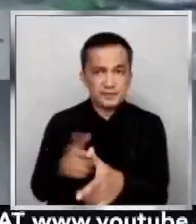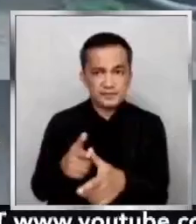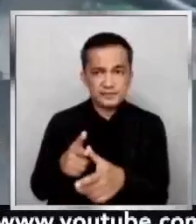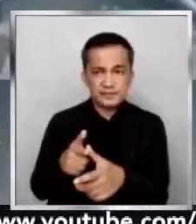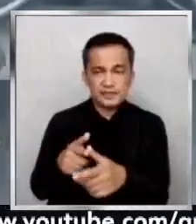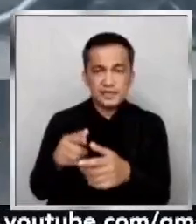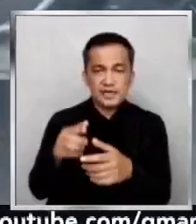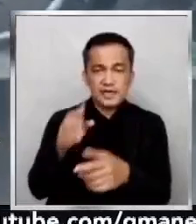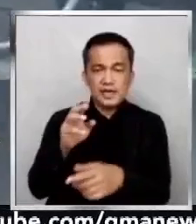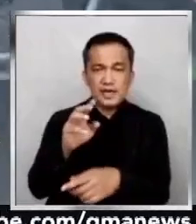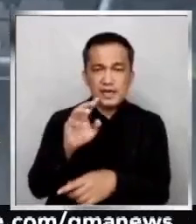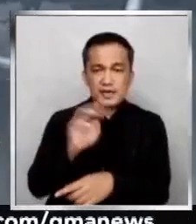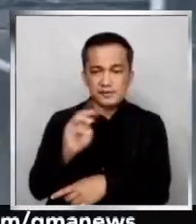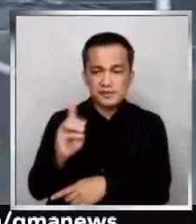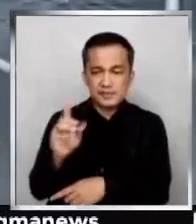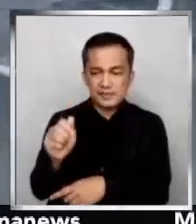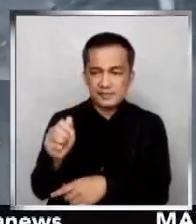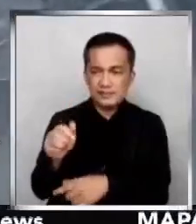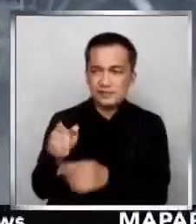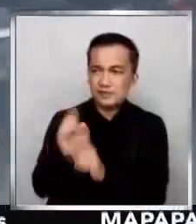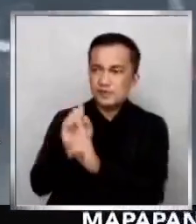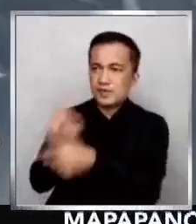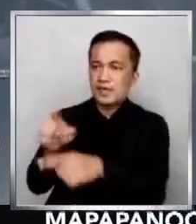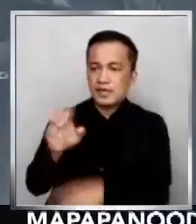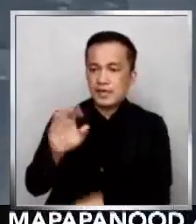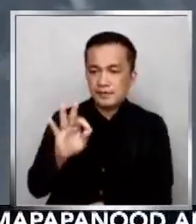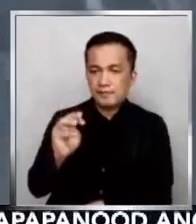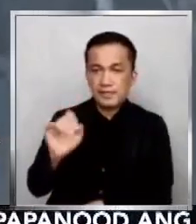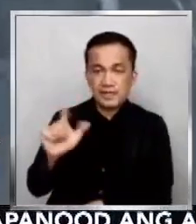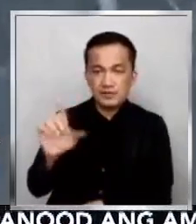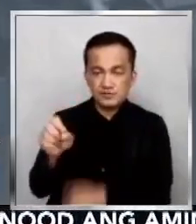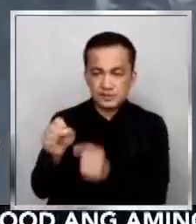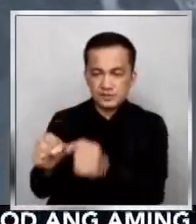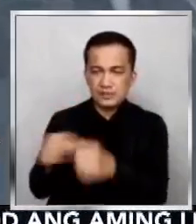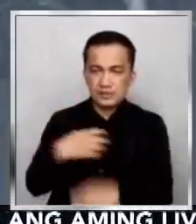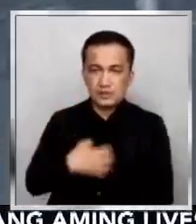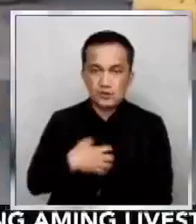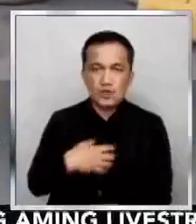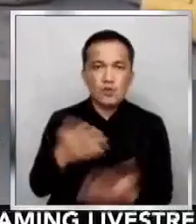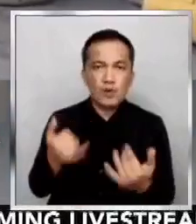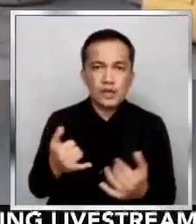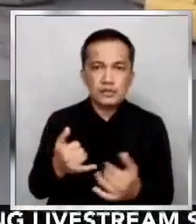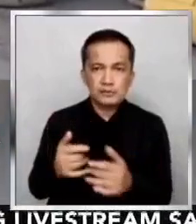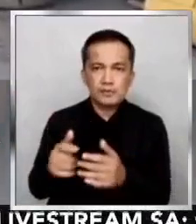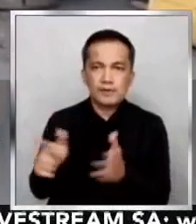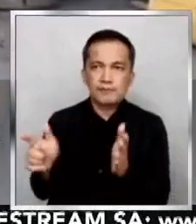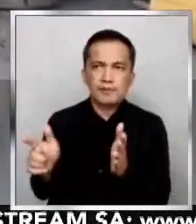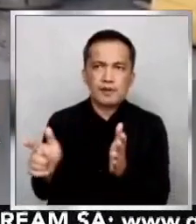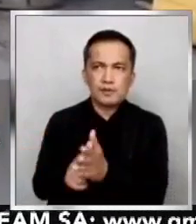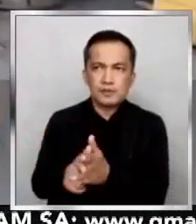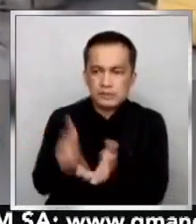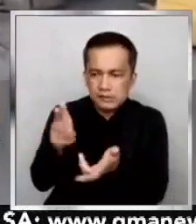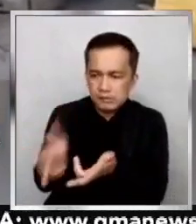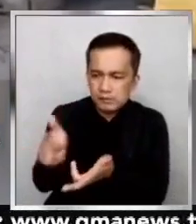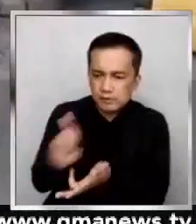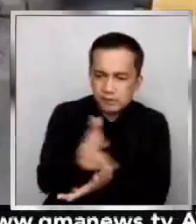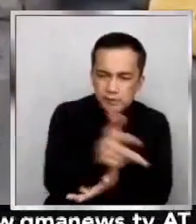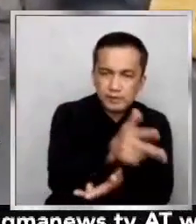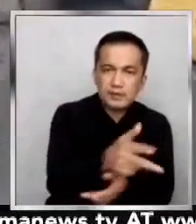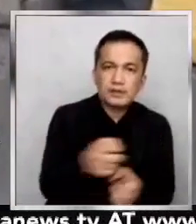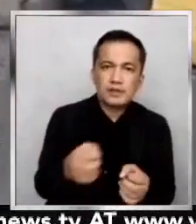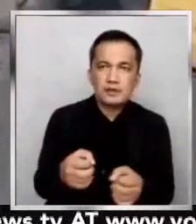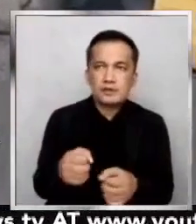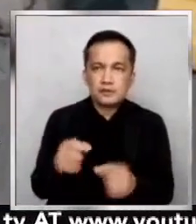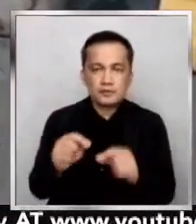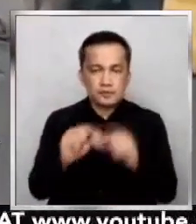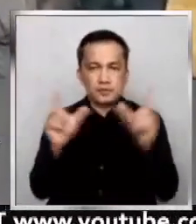F. Manalo Street sa Barangay Batis na inirereklamo dahil sa illegal parking. Maagang nagising ang ilang mga residente